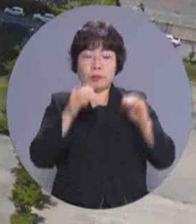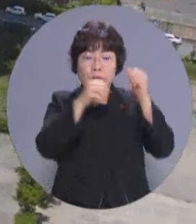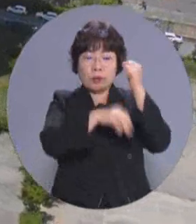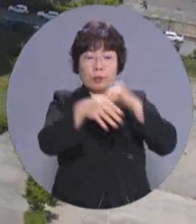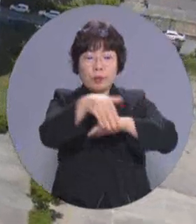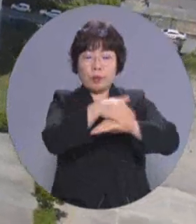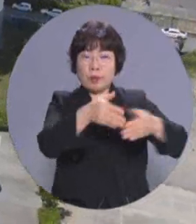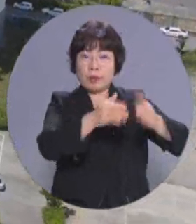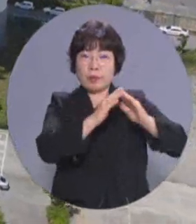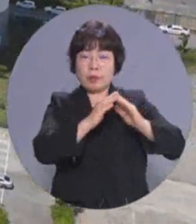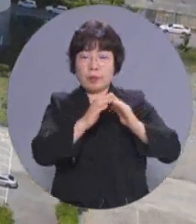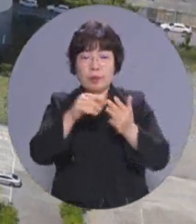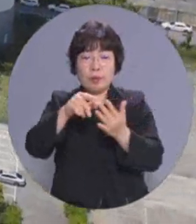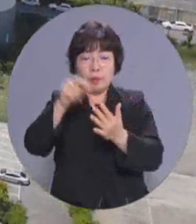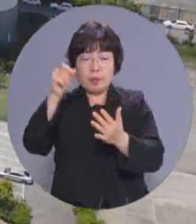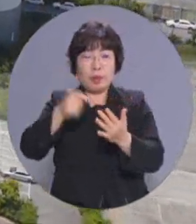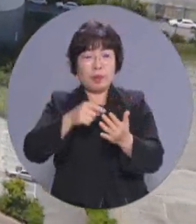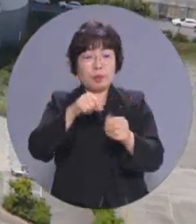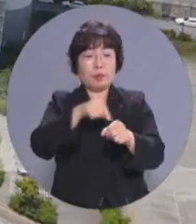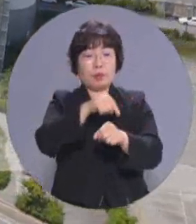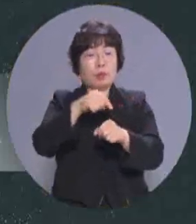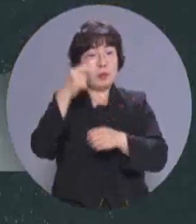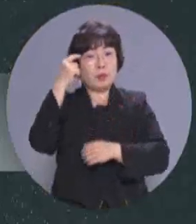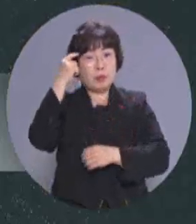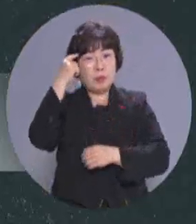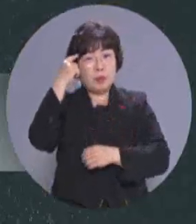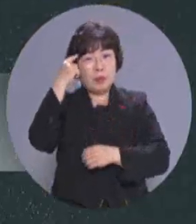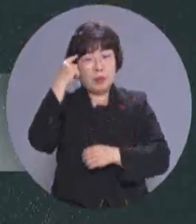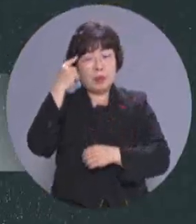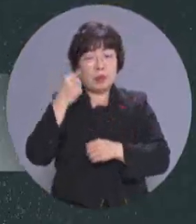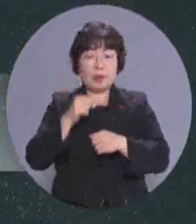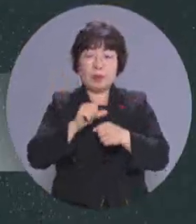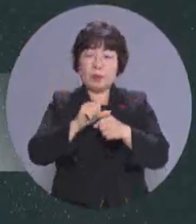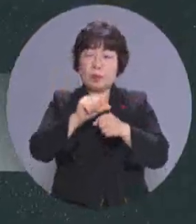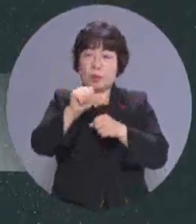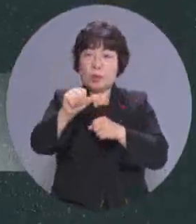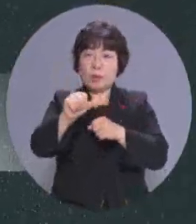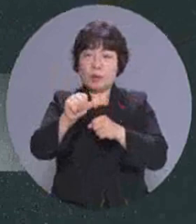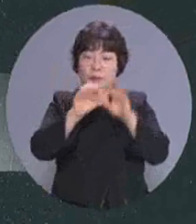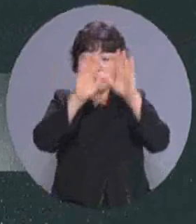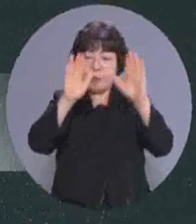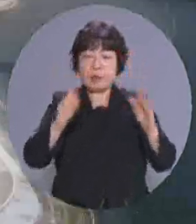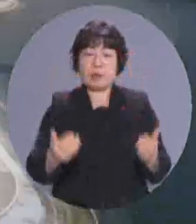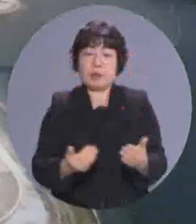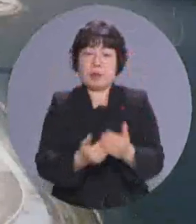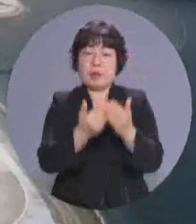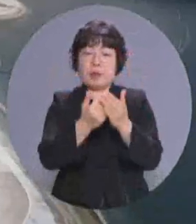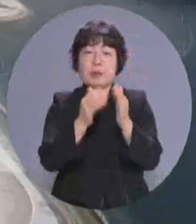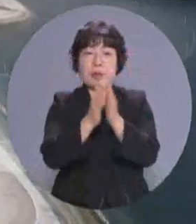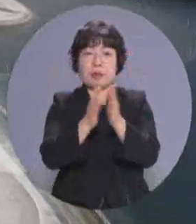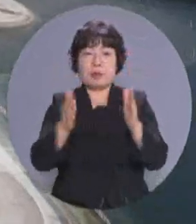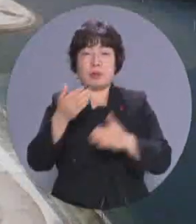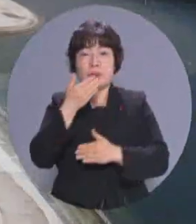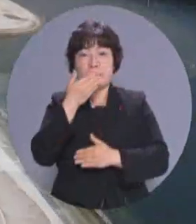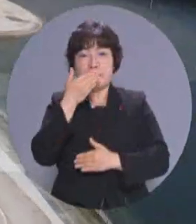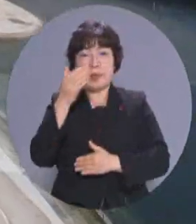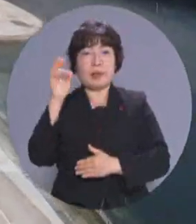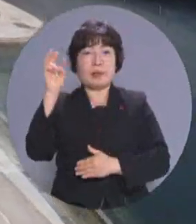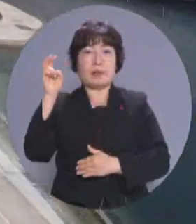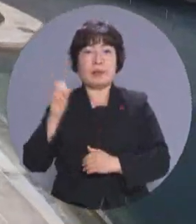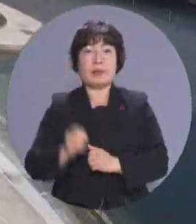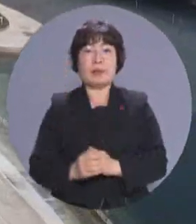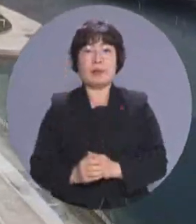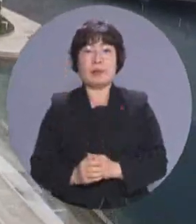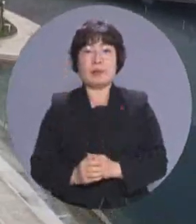수립과 사업자 선정 등에 필요한 기간을 고려하면 본격적인 박람회장 개발은 오는 2028년 이후에나 가능할